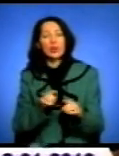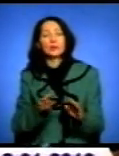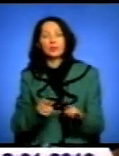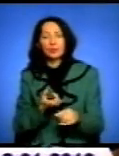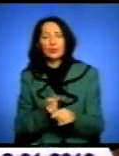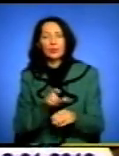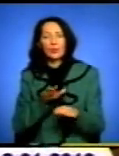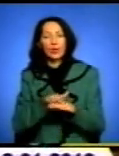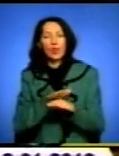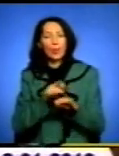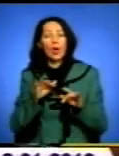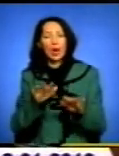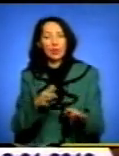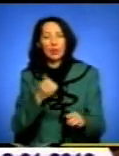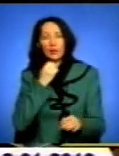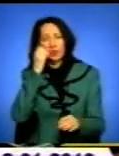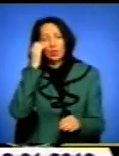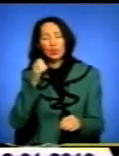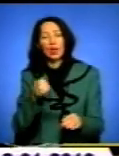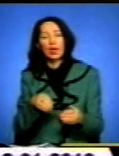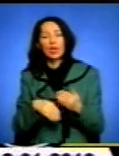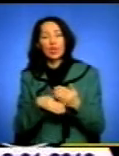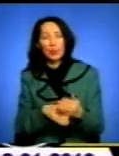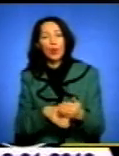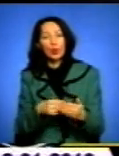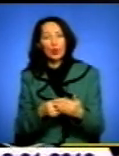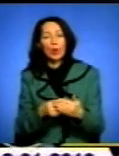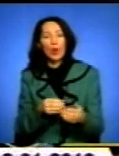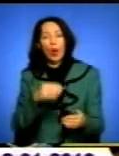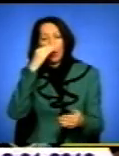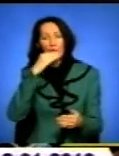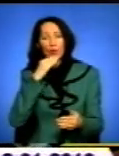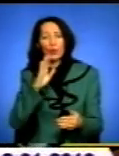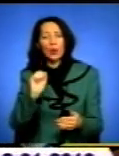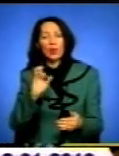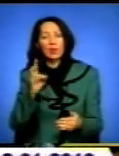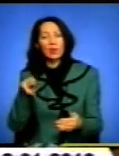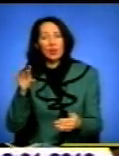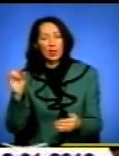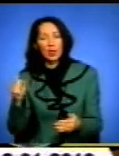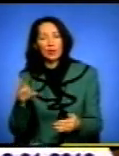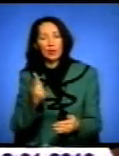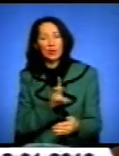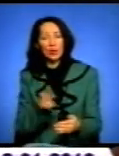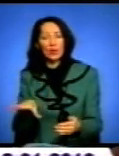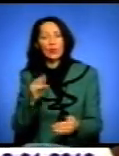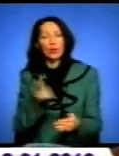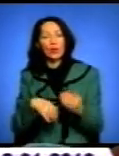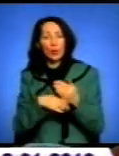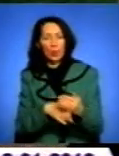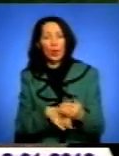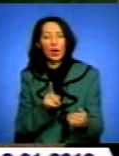я вдячна і спонсорам, і оцю Андрію, і всім, хто допомагає тим, хто мало